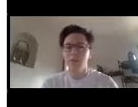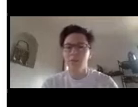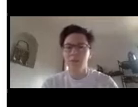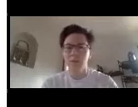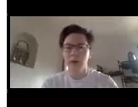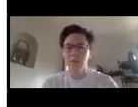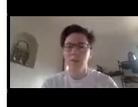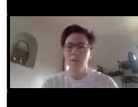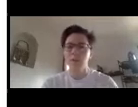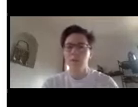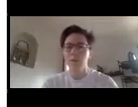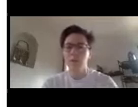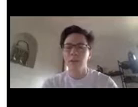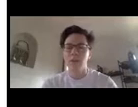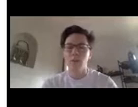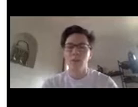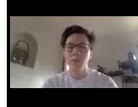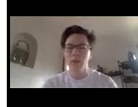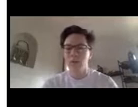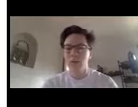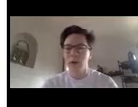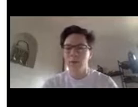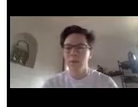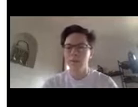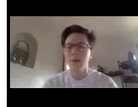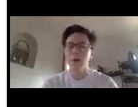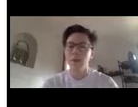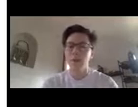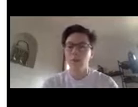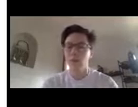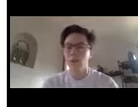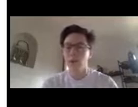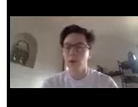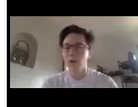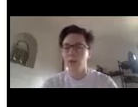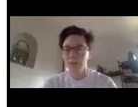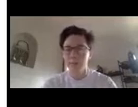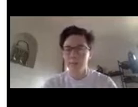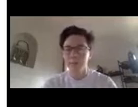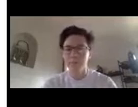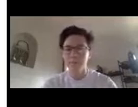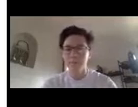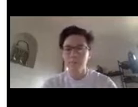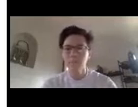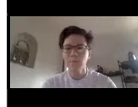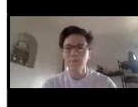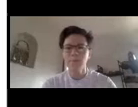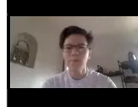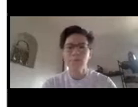non-directive et celle de WPASS. Ils ont trouvé que 45% seront éligibles sous